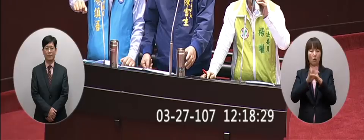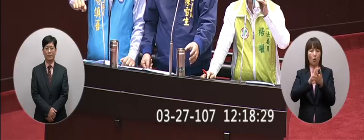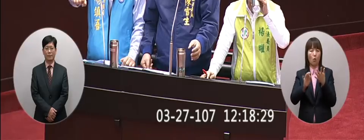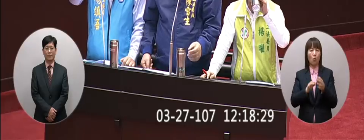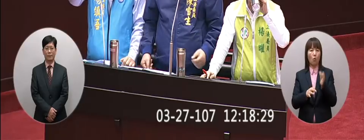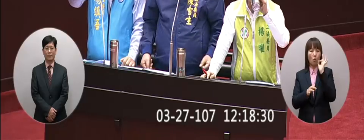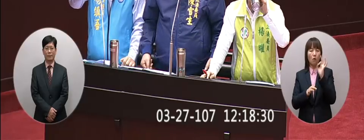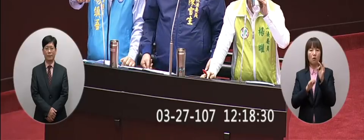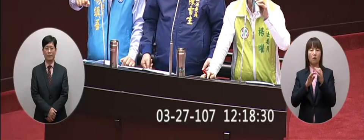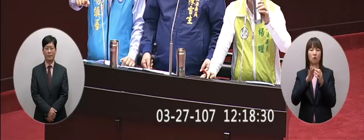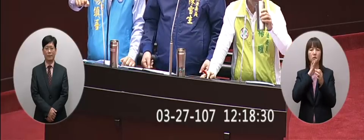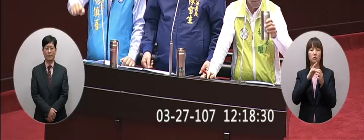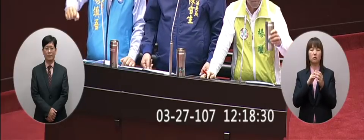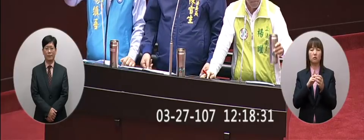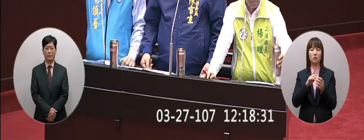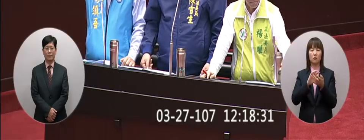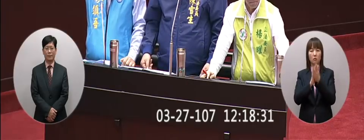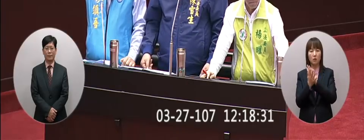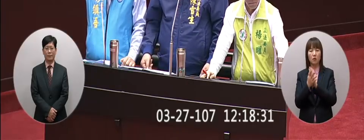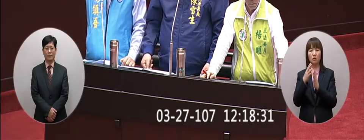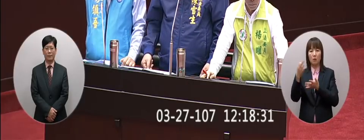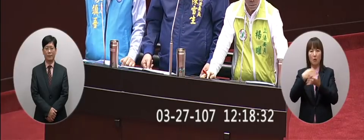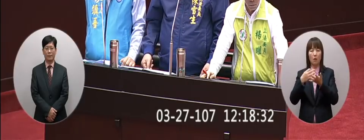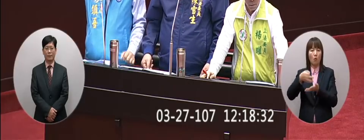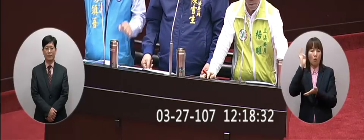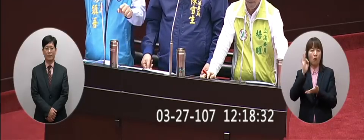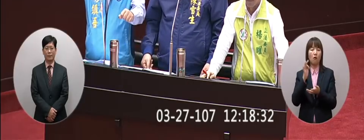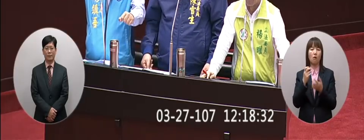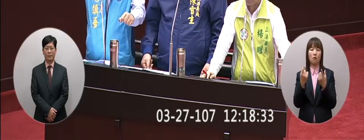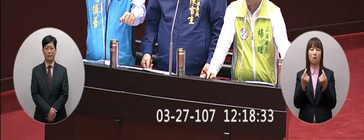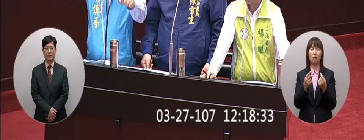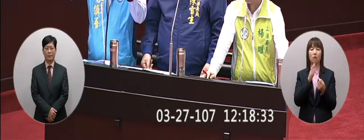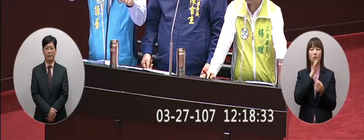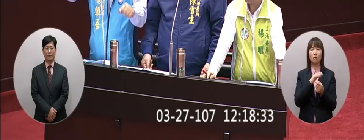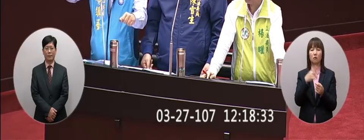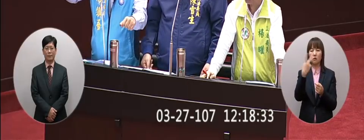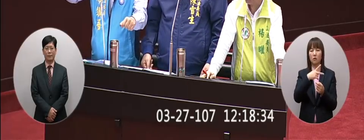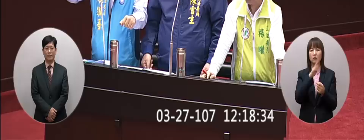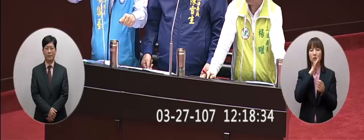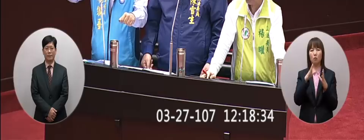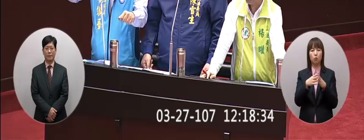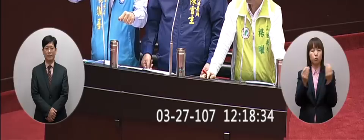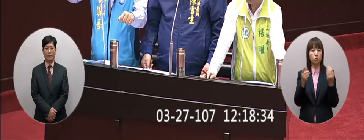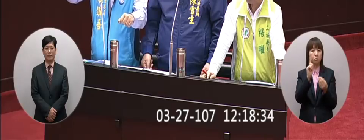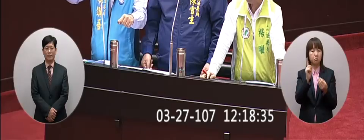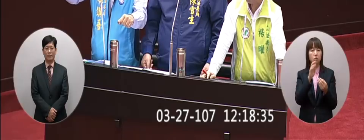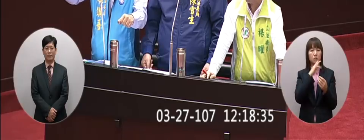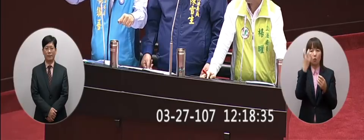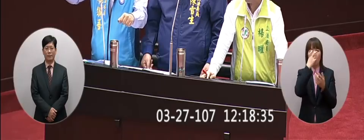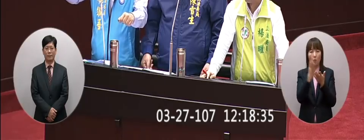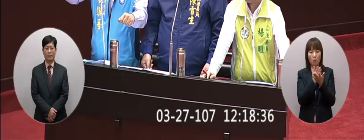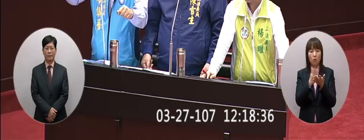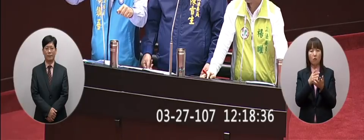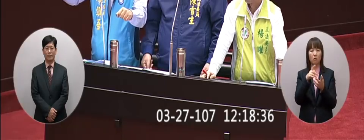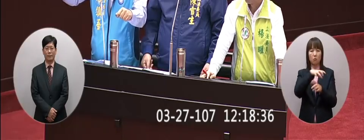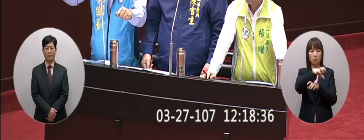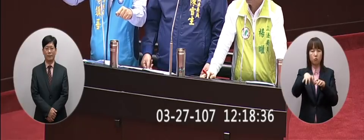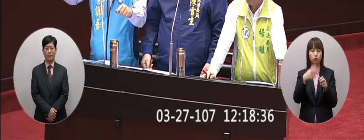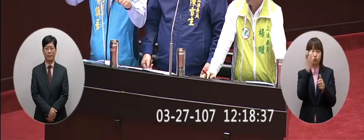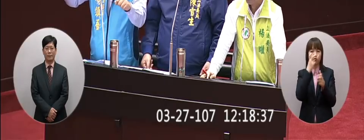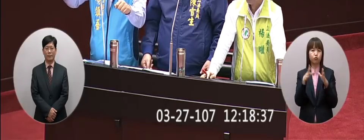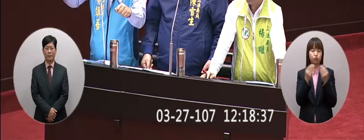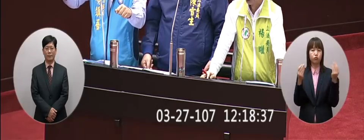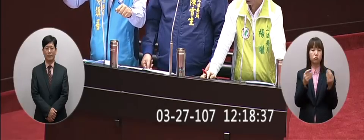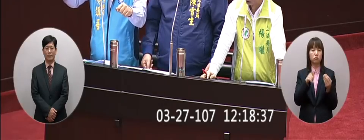他切割了之后发电成本变高，所以售价变最高，同时又不用经过环评的监督。但是院